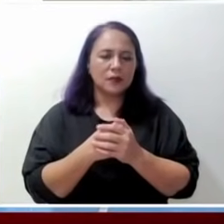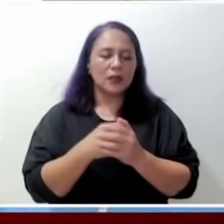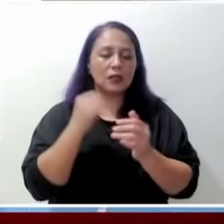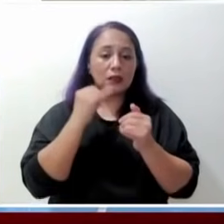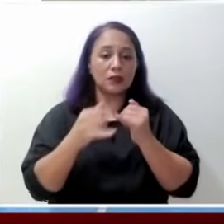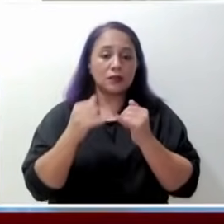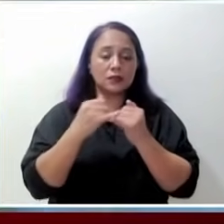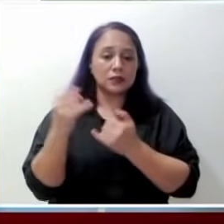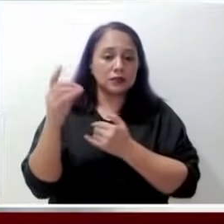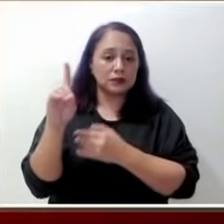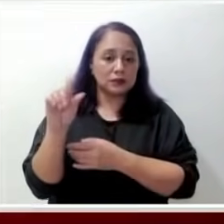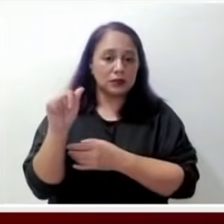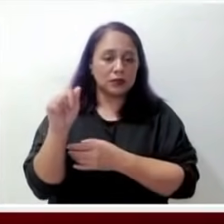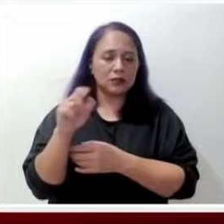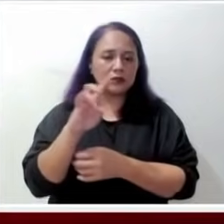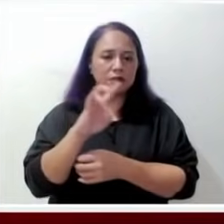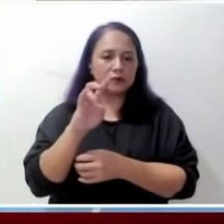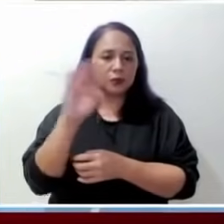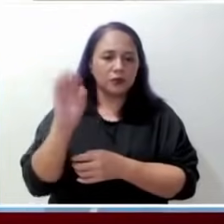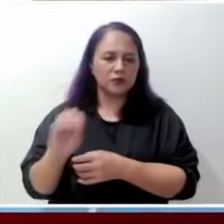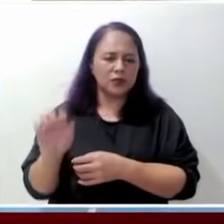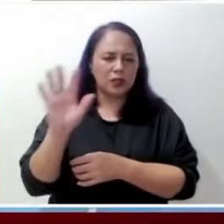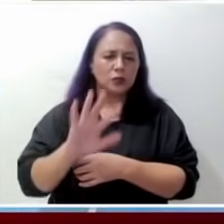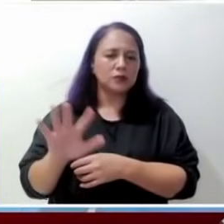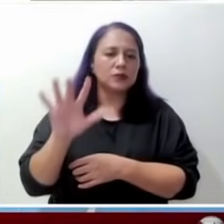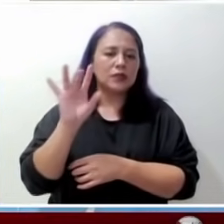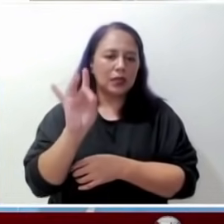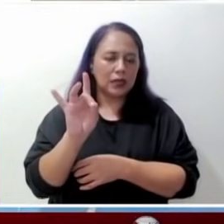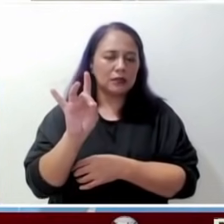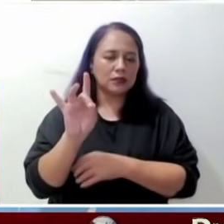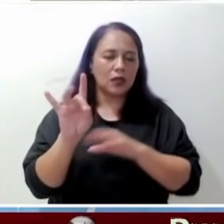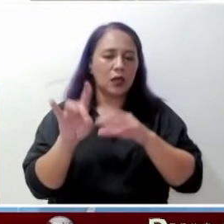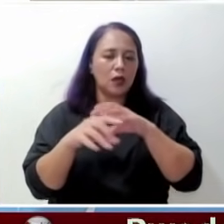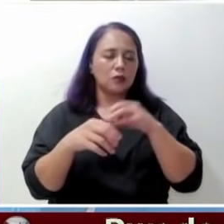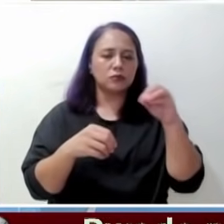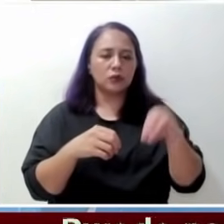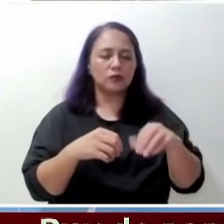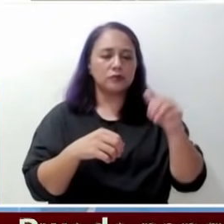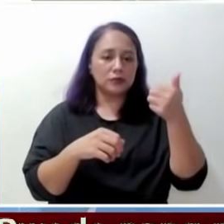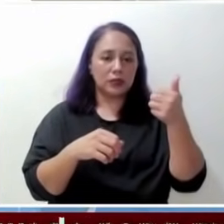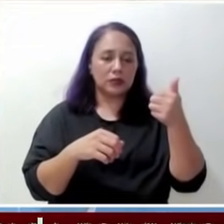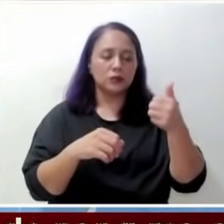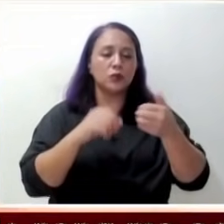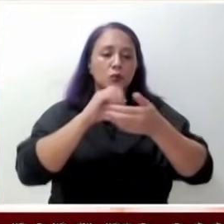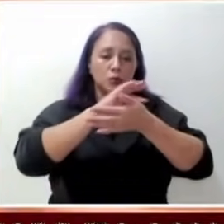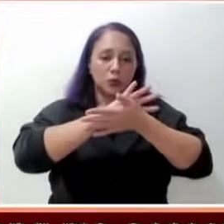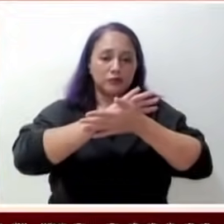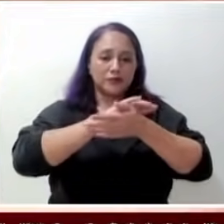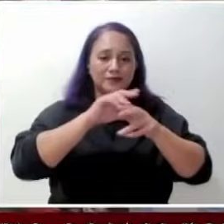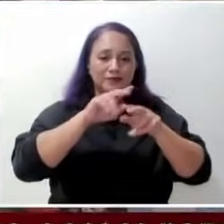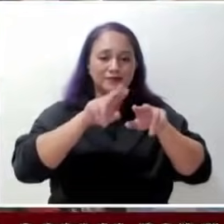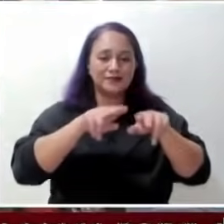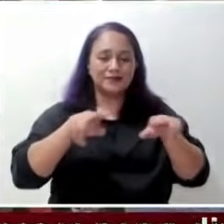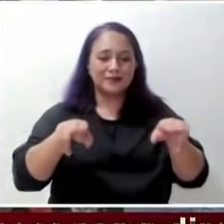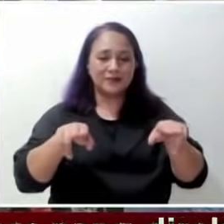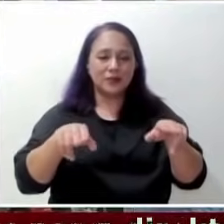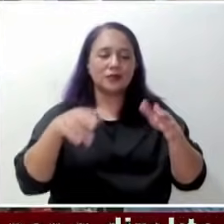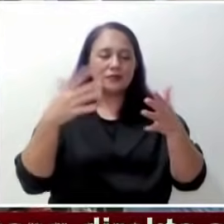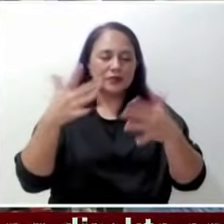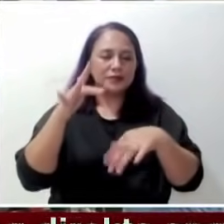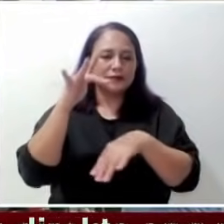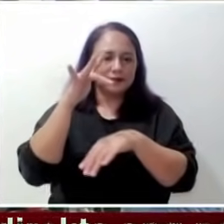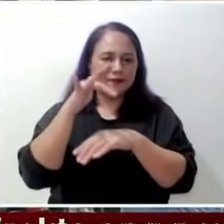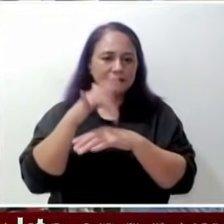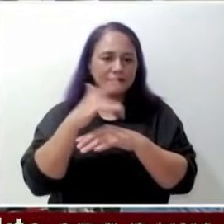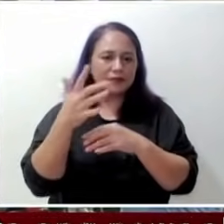ng DOH, 77% o halos 8 sa bawat 10 COVID ICU bed sa bansa ang okupado ngayon.